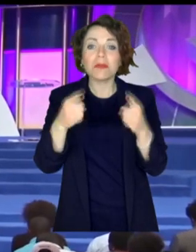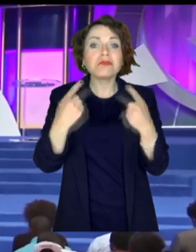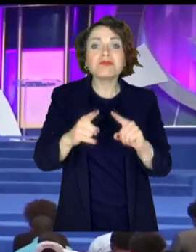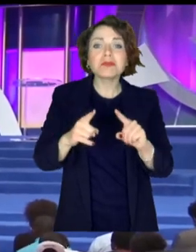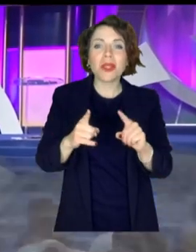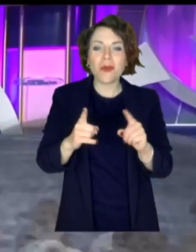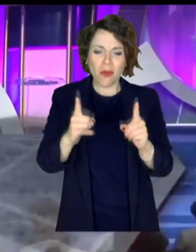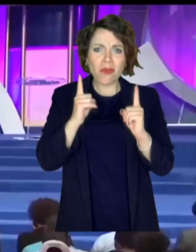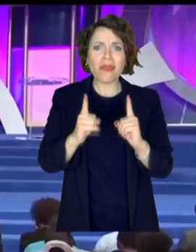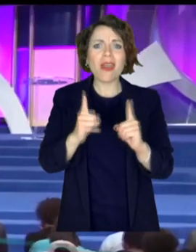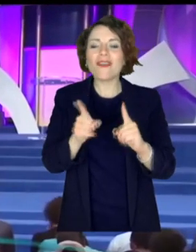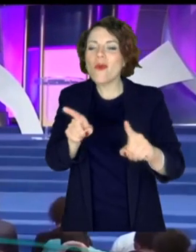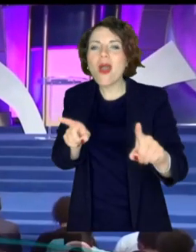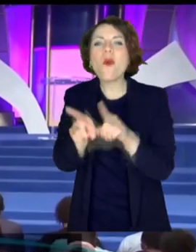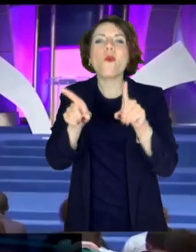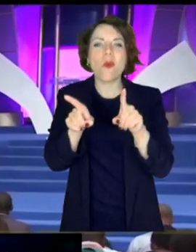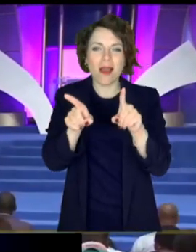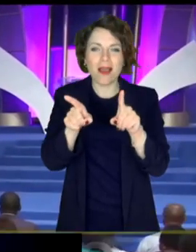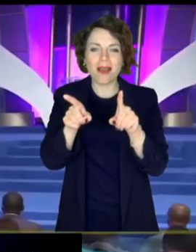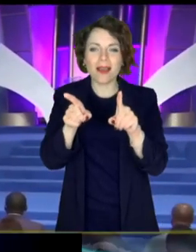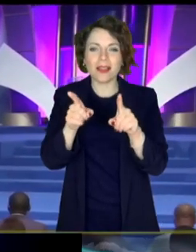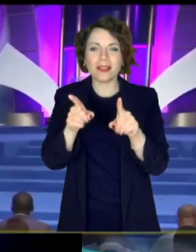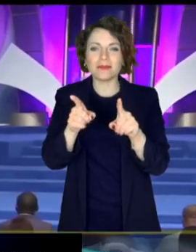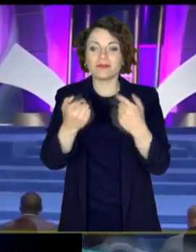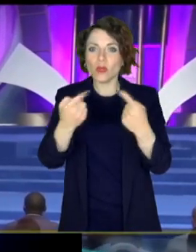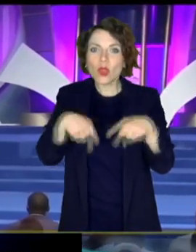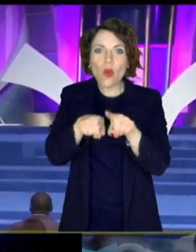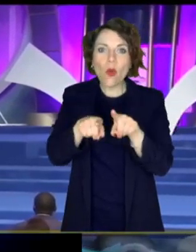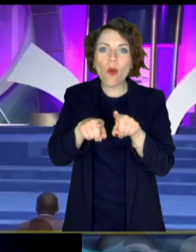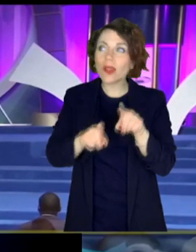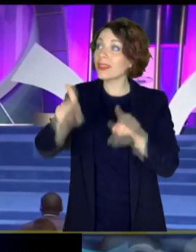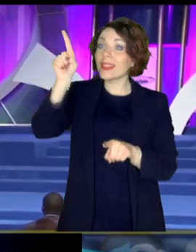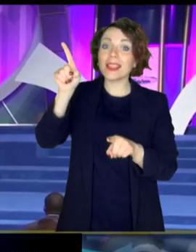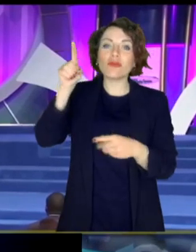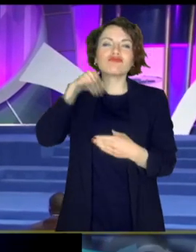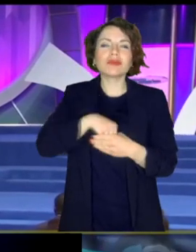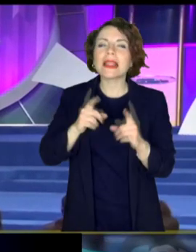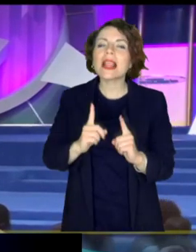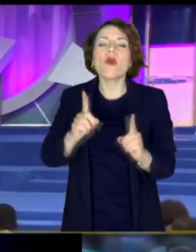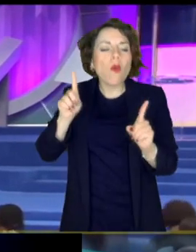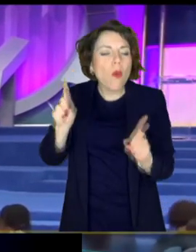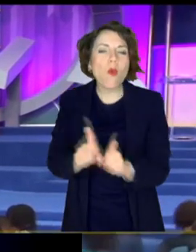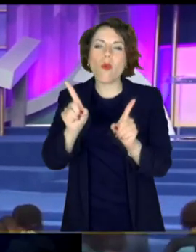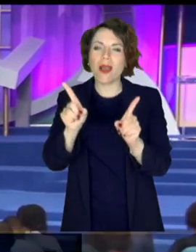stessa natura. Abbiamo la stessa natura di Dio. La stessa natura che ha Dio.